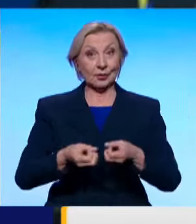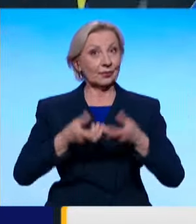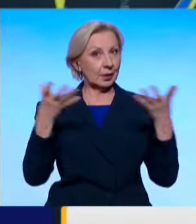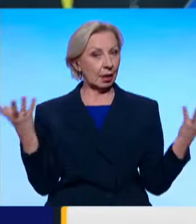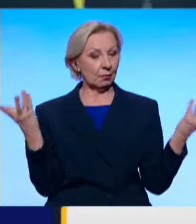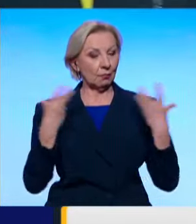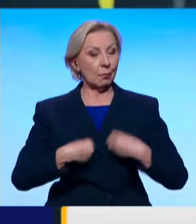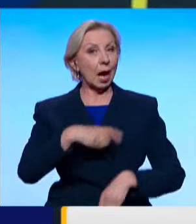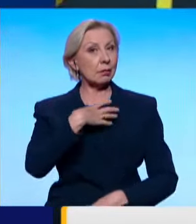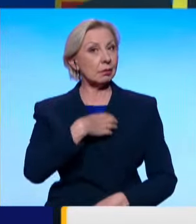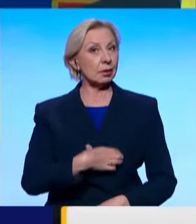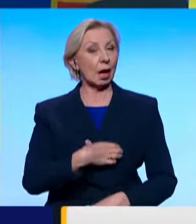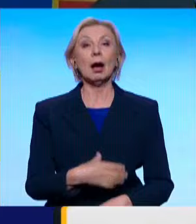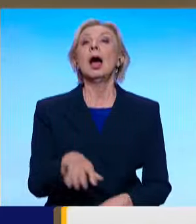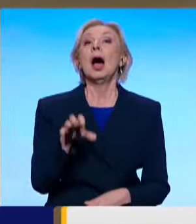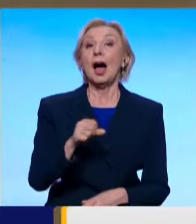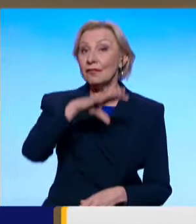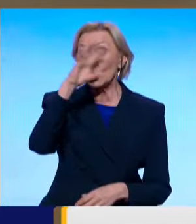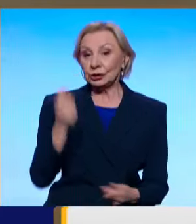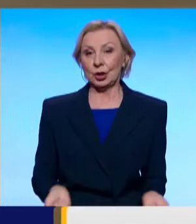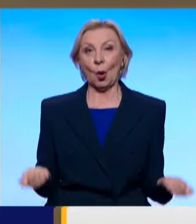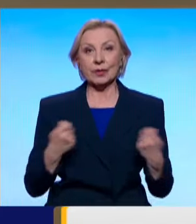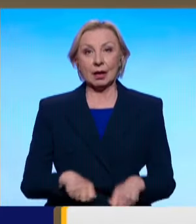у мантіях. Вночі одягають піксель.